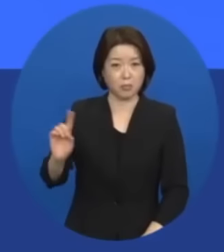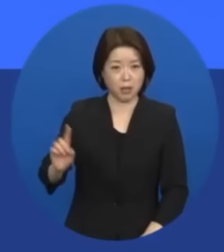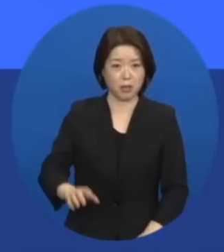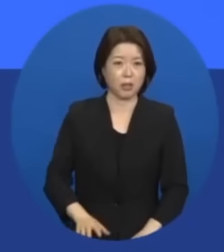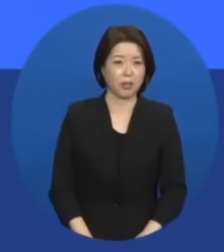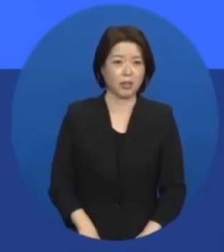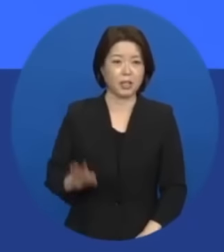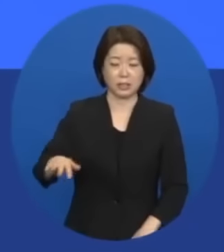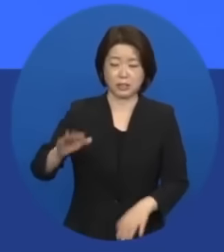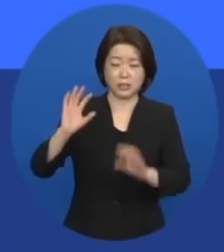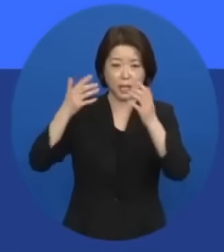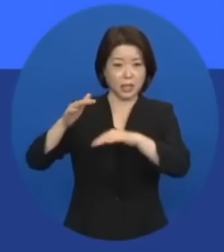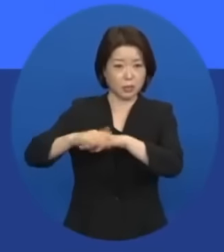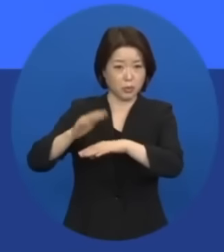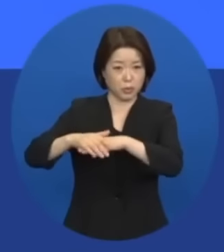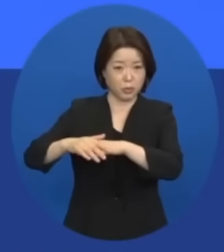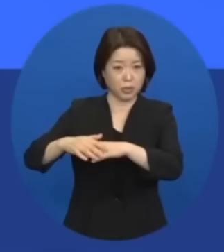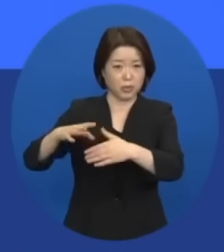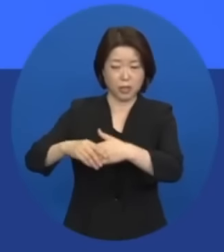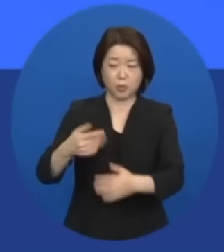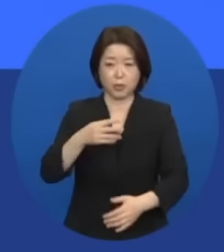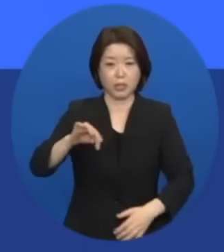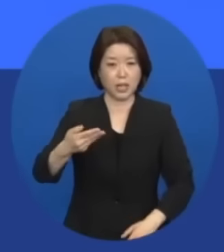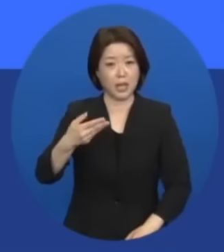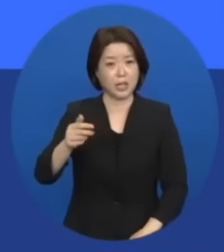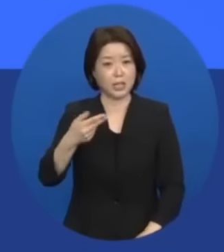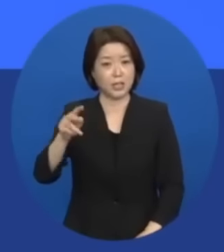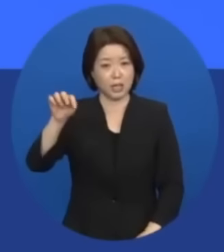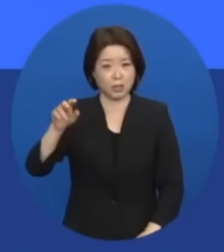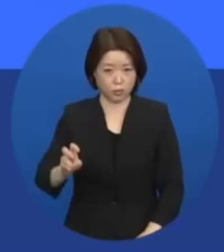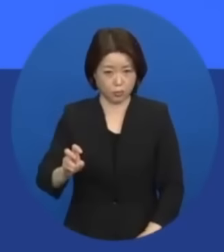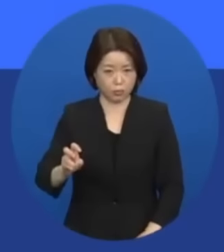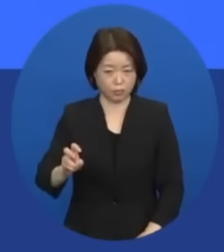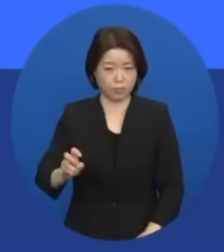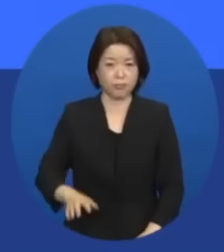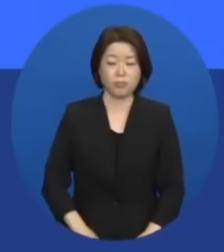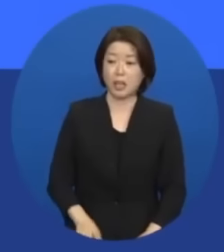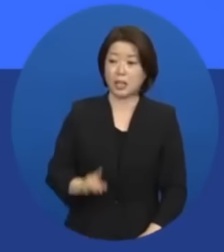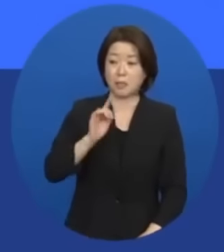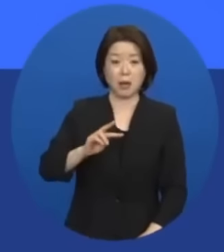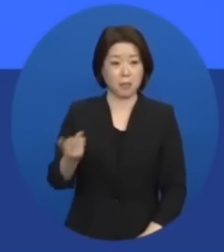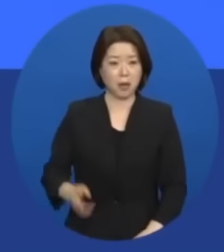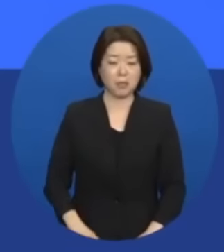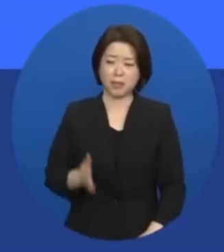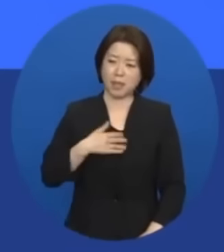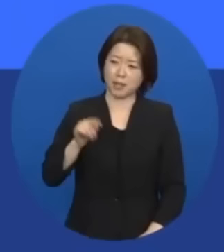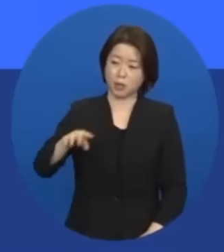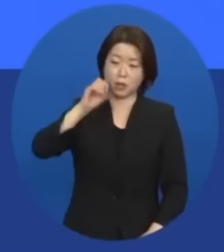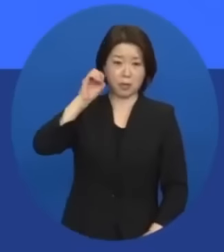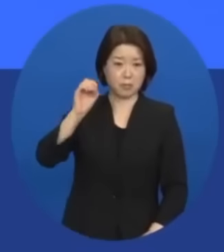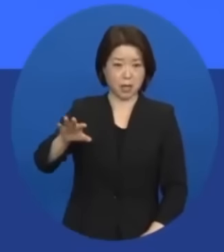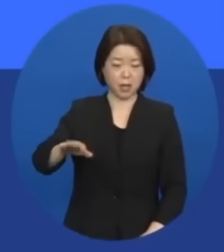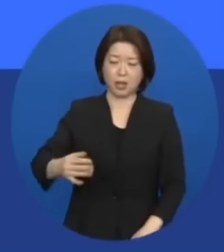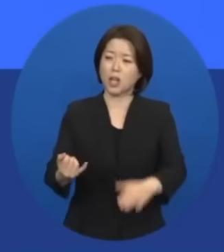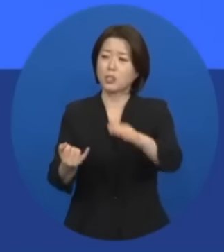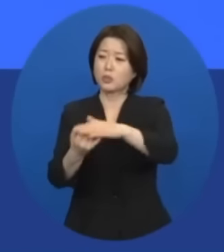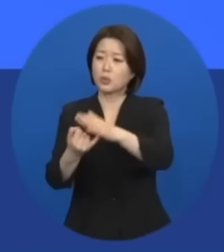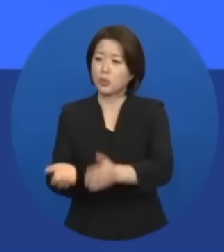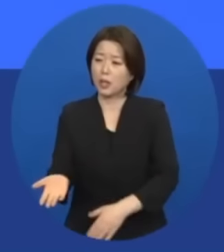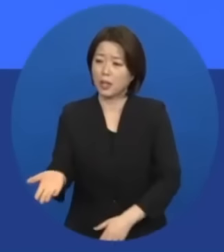그 아이의 손을 잡고 이르시되 달리다 금 아라입니다 번역하면 곧 내가 너에게 말하노니 소녀야